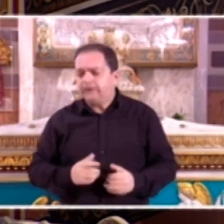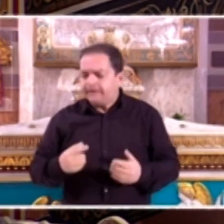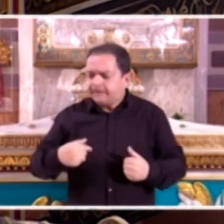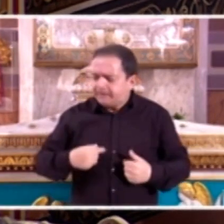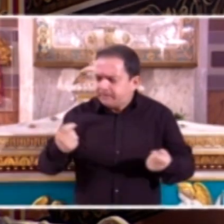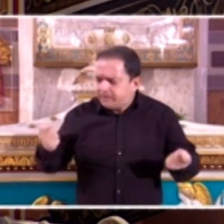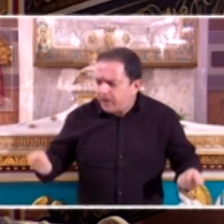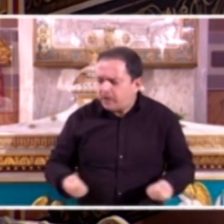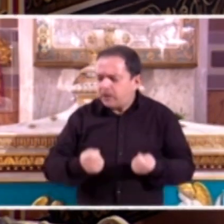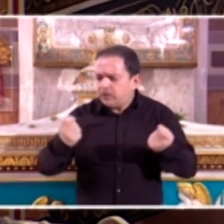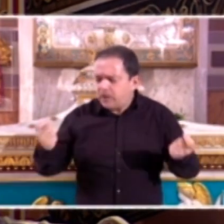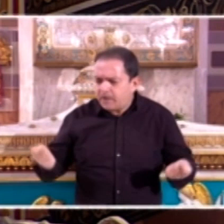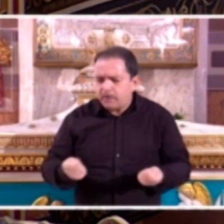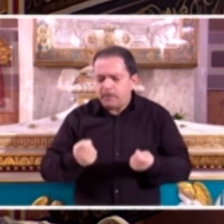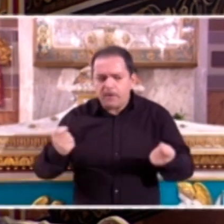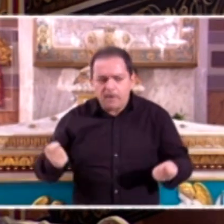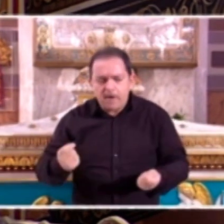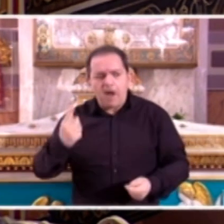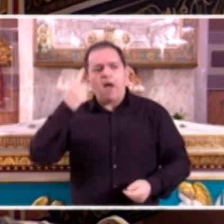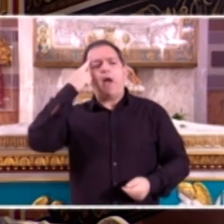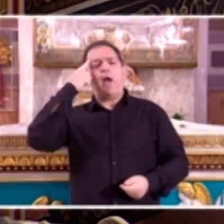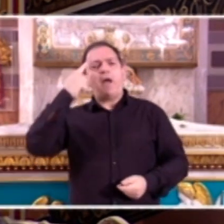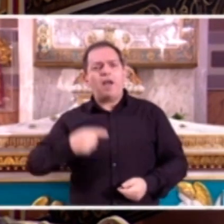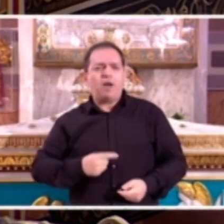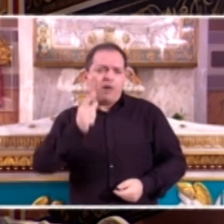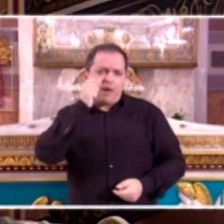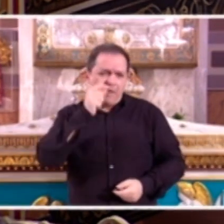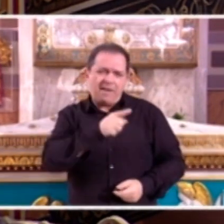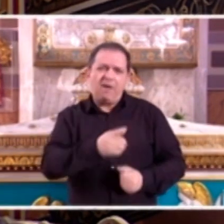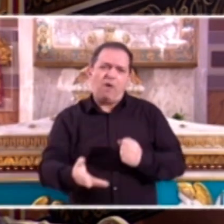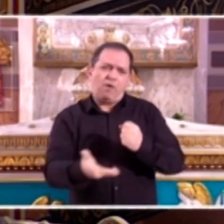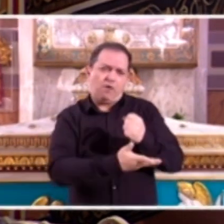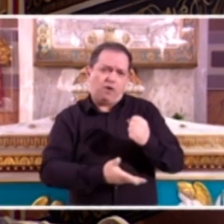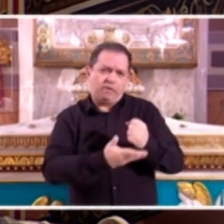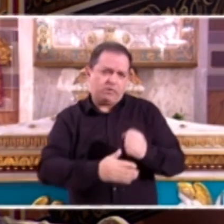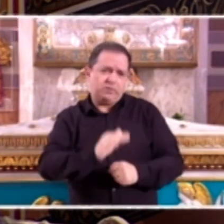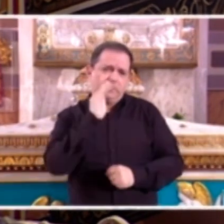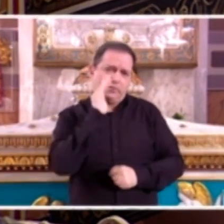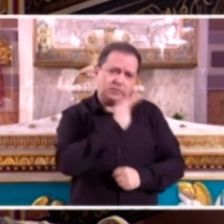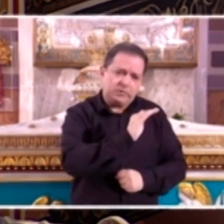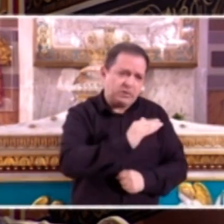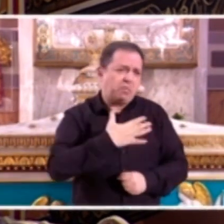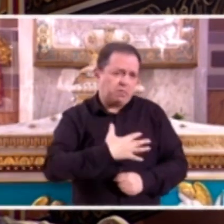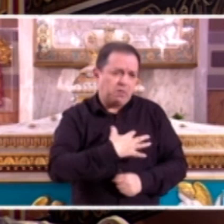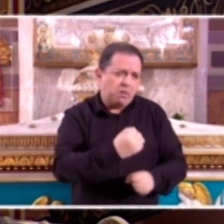Και πορευθείς εκολύθη ενήν των πολιτών της χώρας